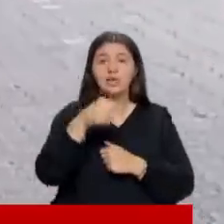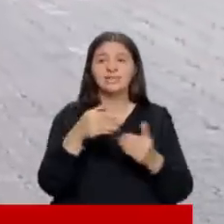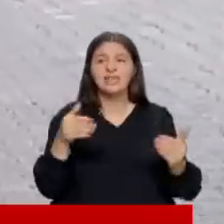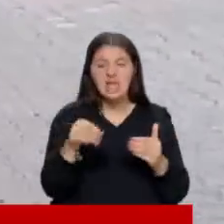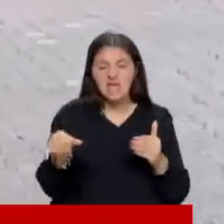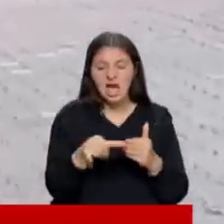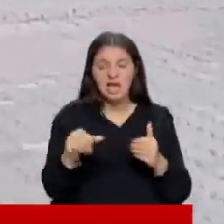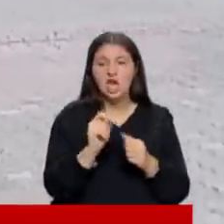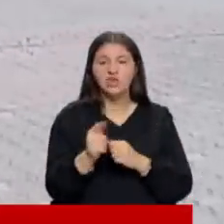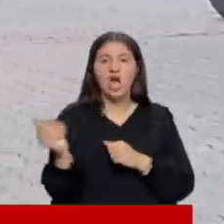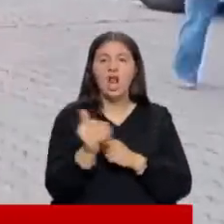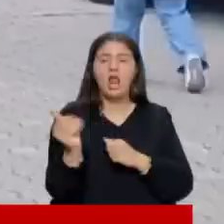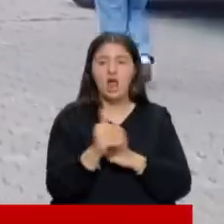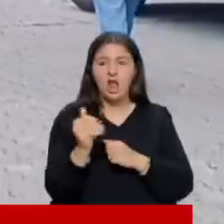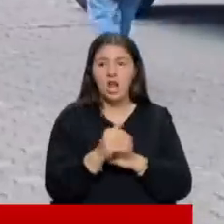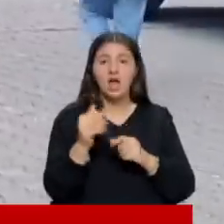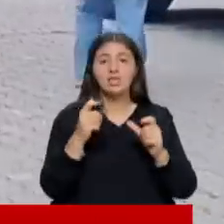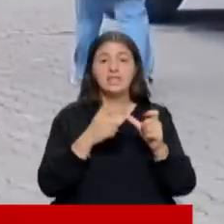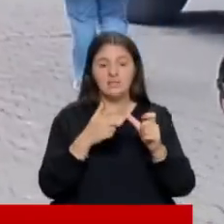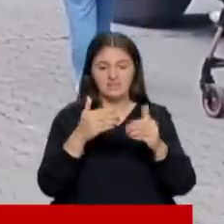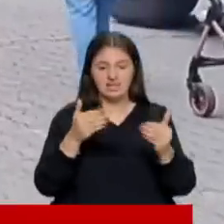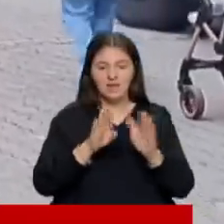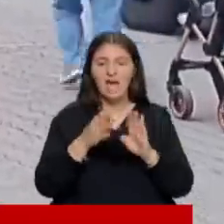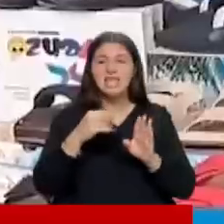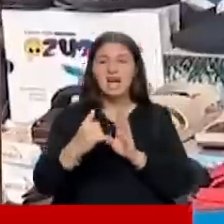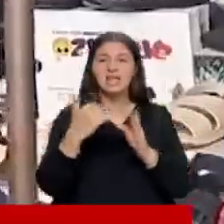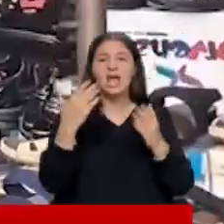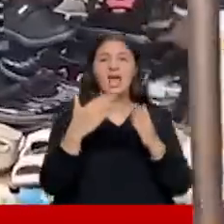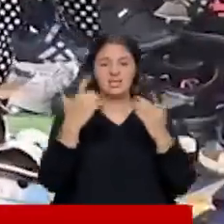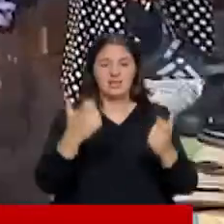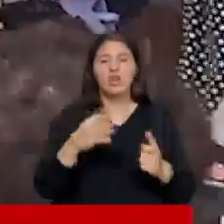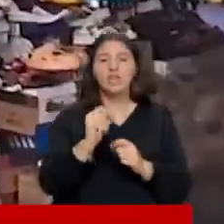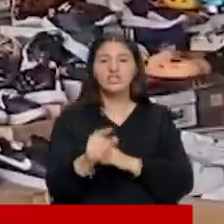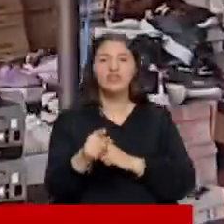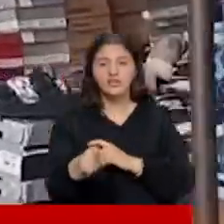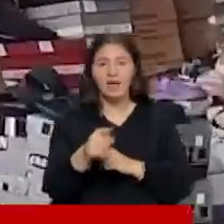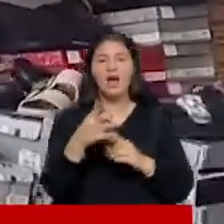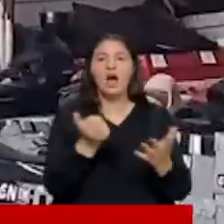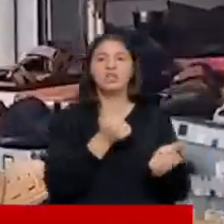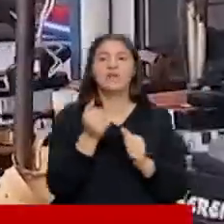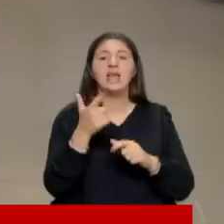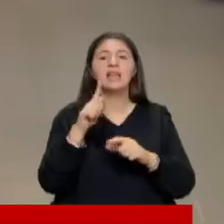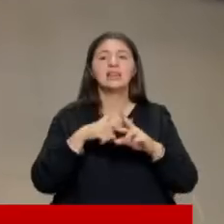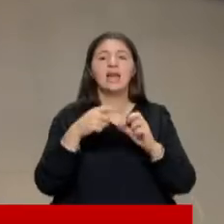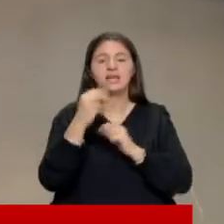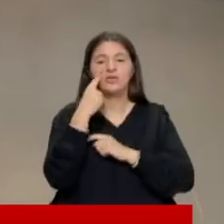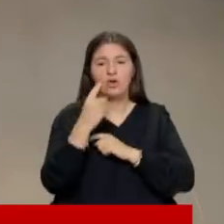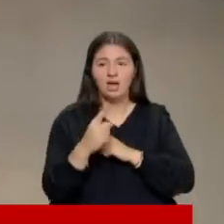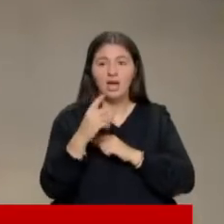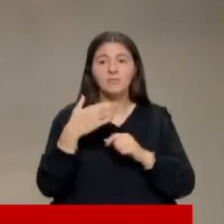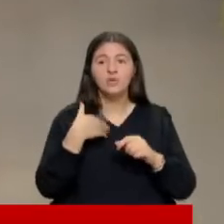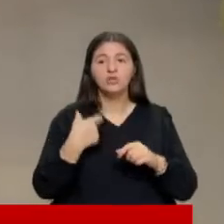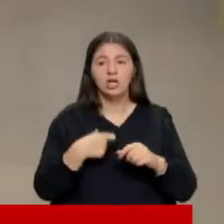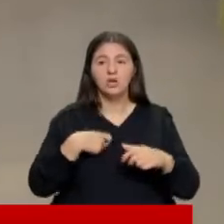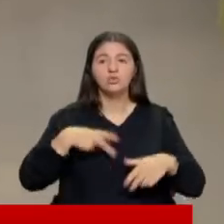sınırına en yakın ilçeye geliyor Sarp Sınır kapısına en yakın yerleşim yeri olan ilçede alışveriş lariyle zaten